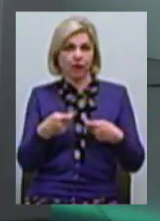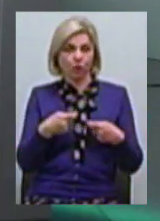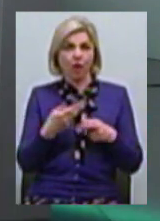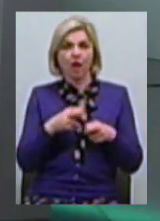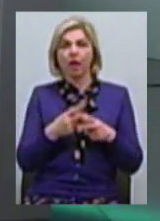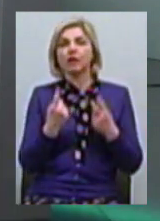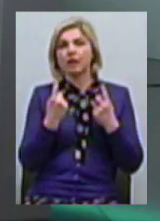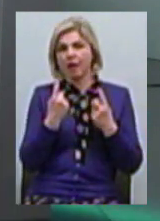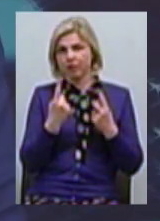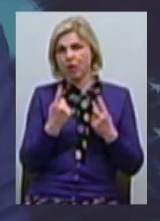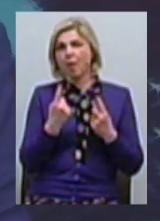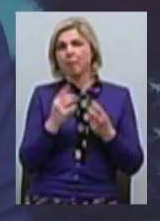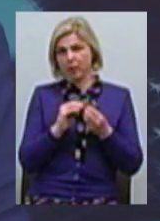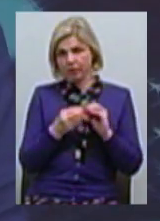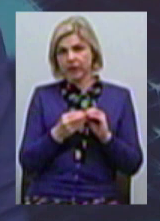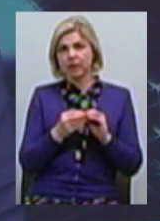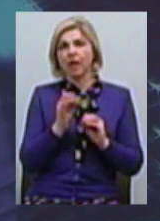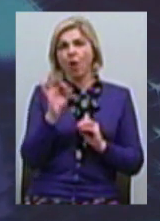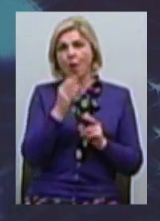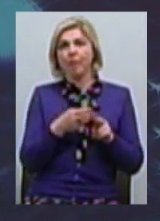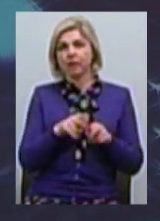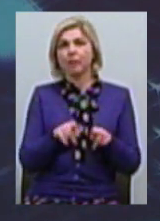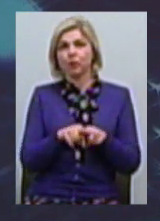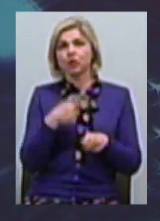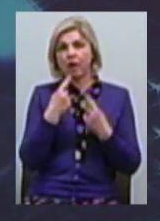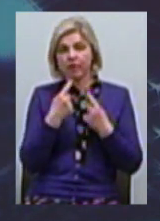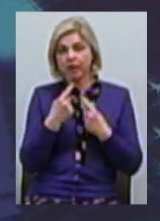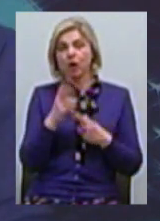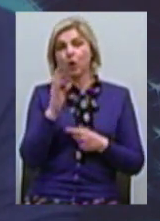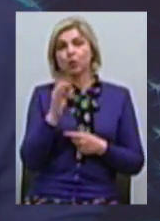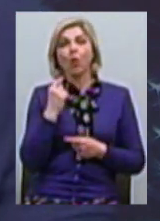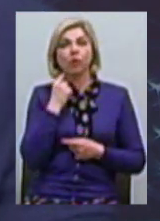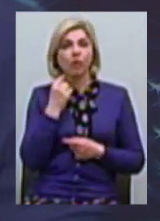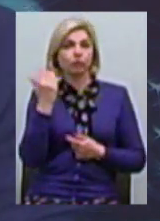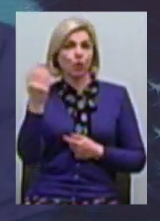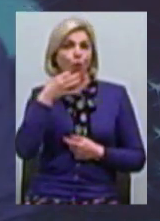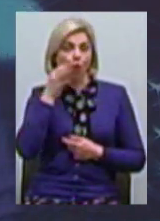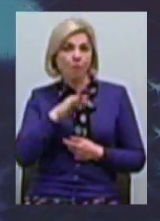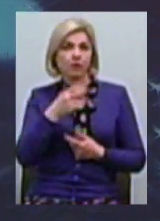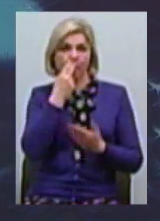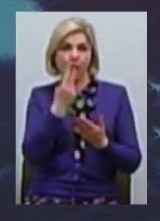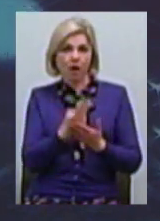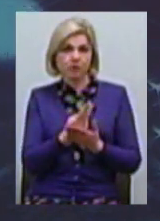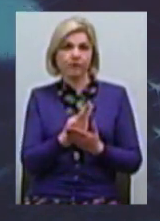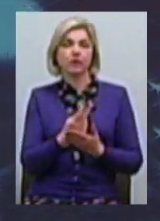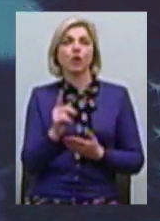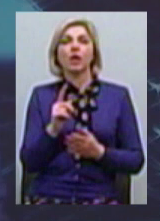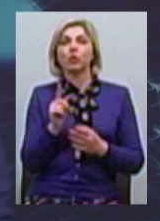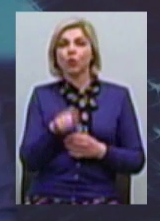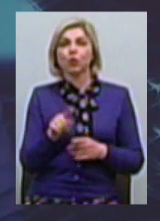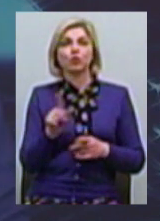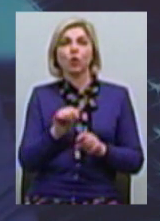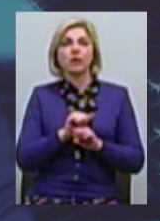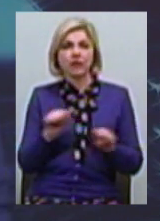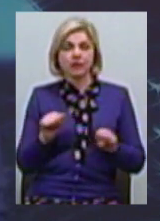большой уязвимостью. И об этом мы, кстати, тоже говорим, и опыт Эстонии говорит и показывает то, что нельзя